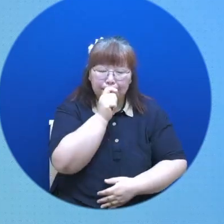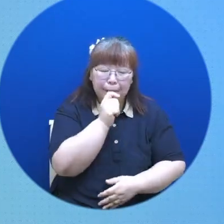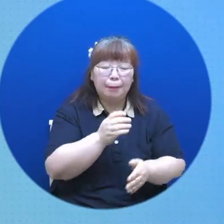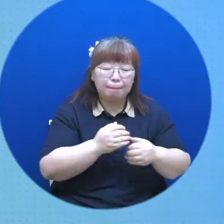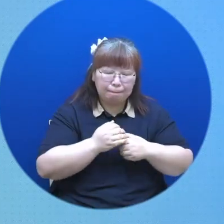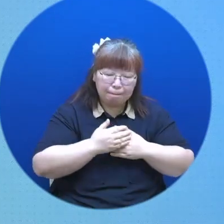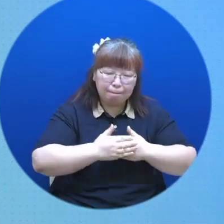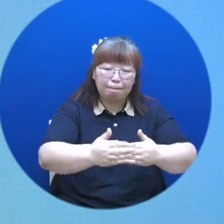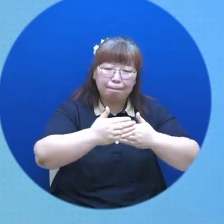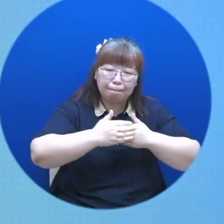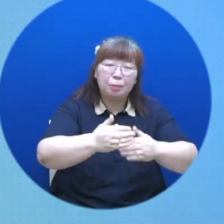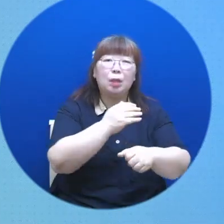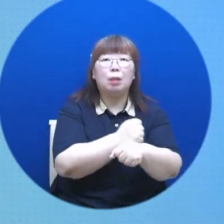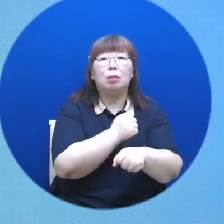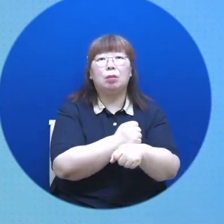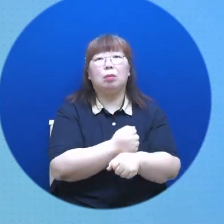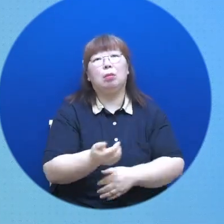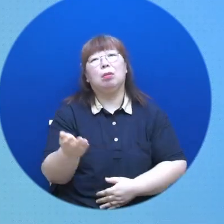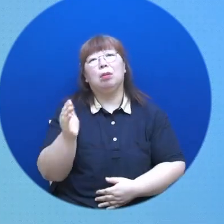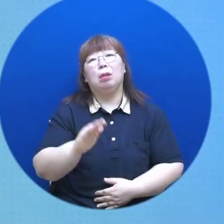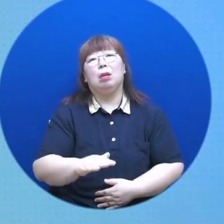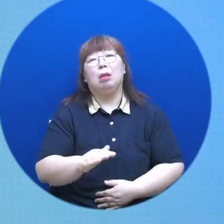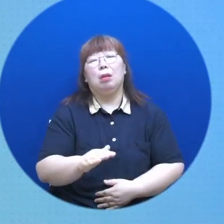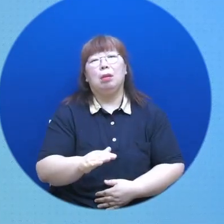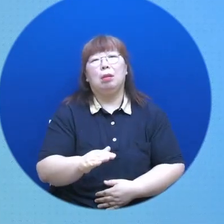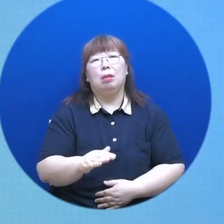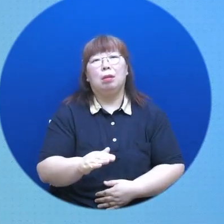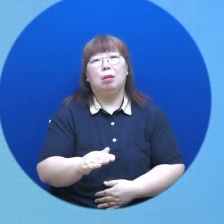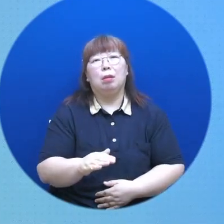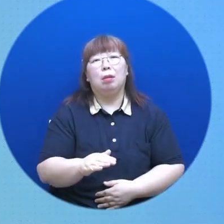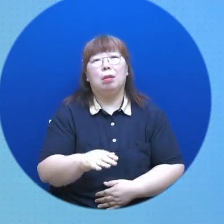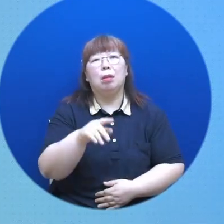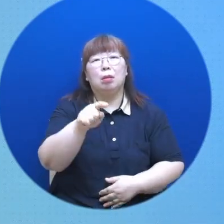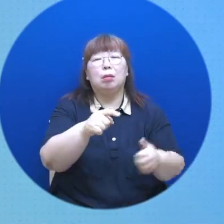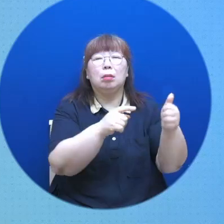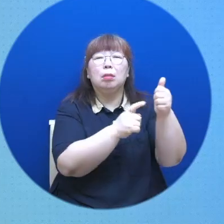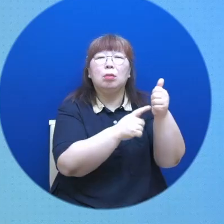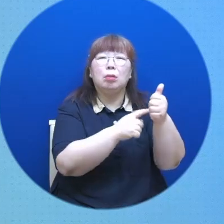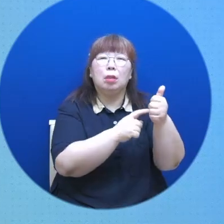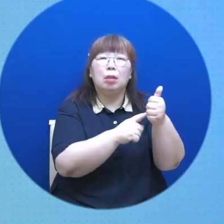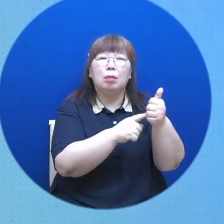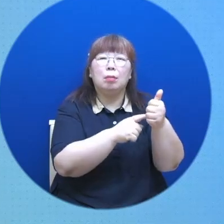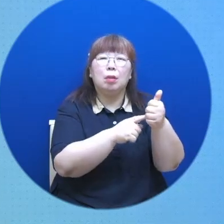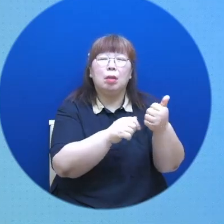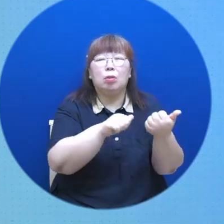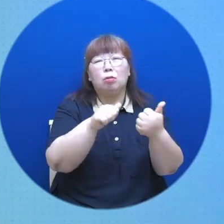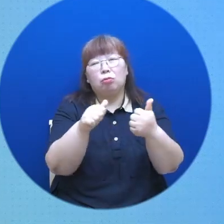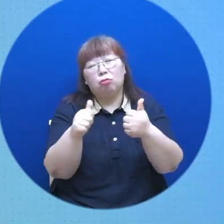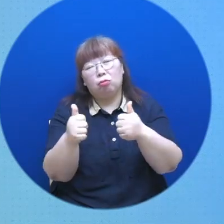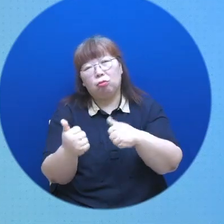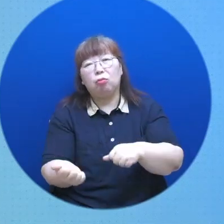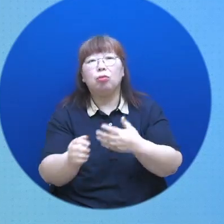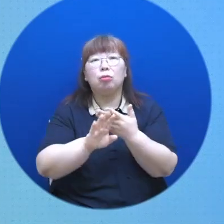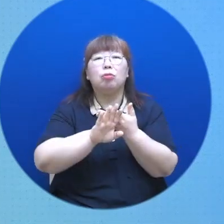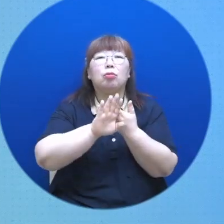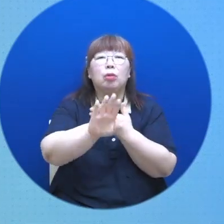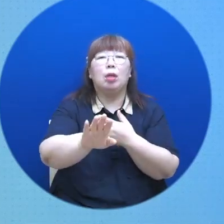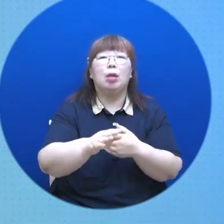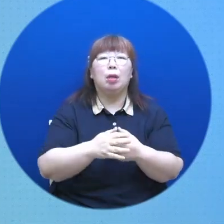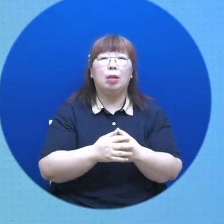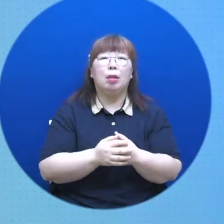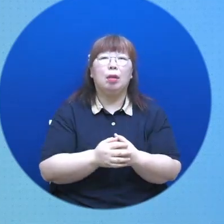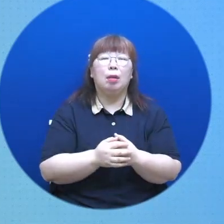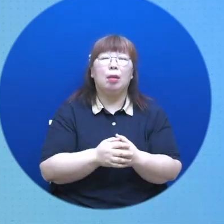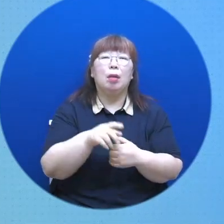거예요. 그런데 그 형제님이 떠난 이후에